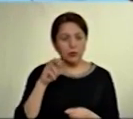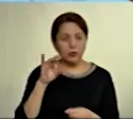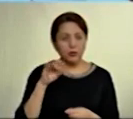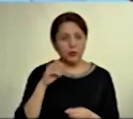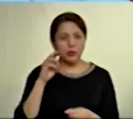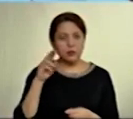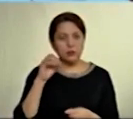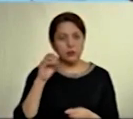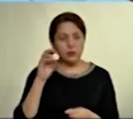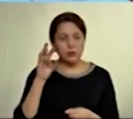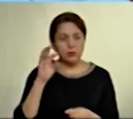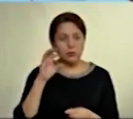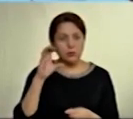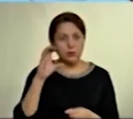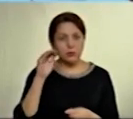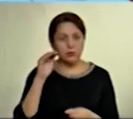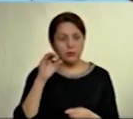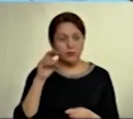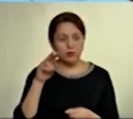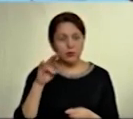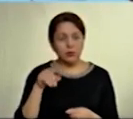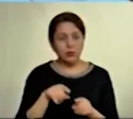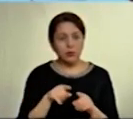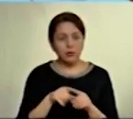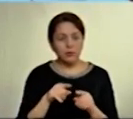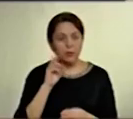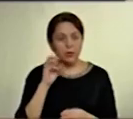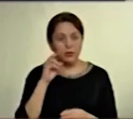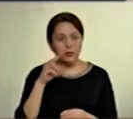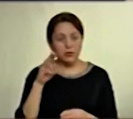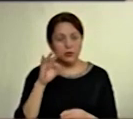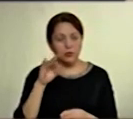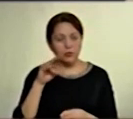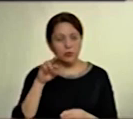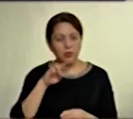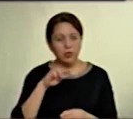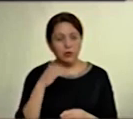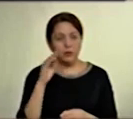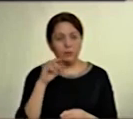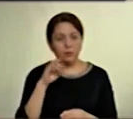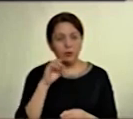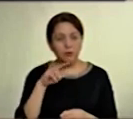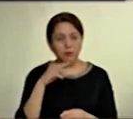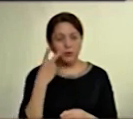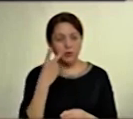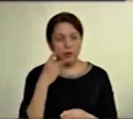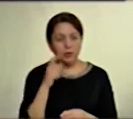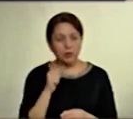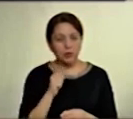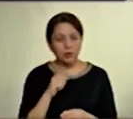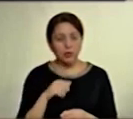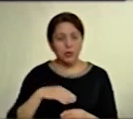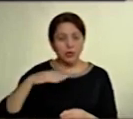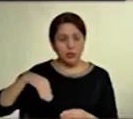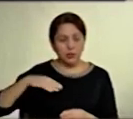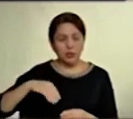Yunonlarni oldin ham ogohlantirganligini, hattoki Makedoniyalik Filip II'ga keyingi holatlarda